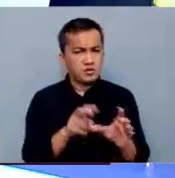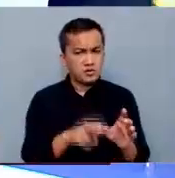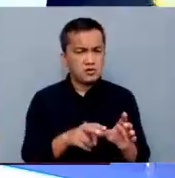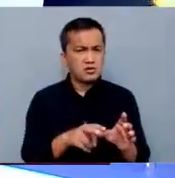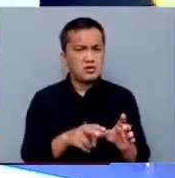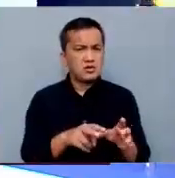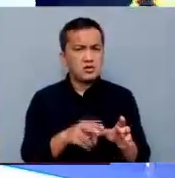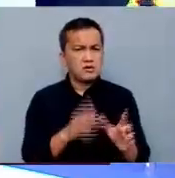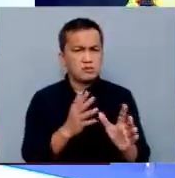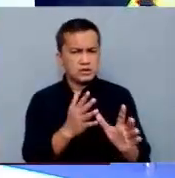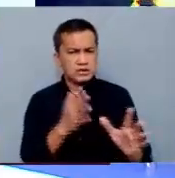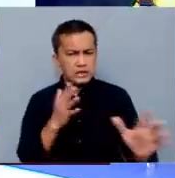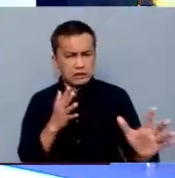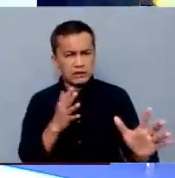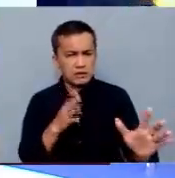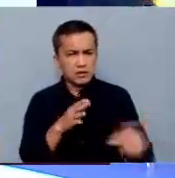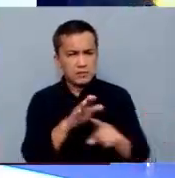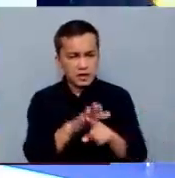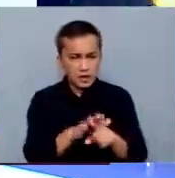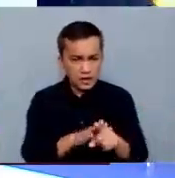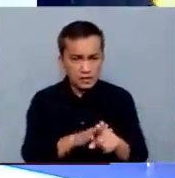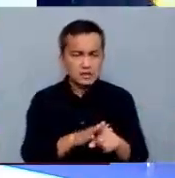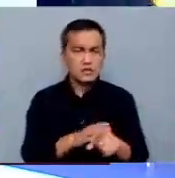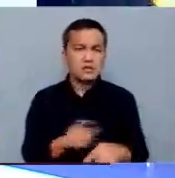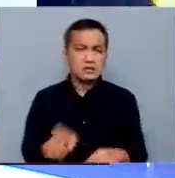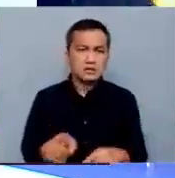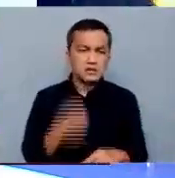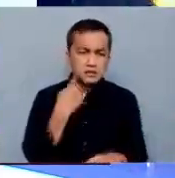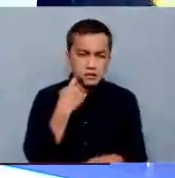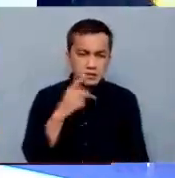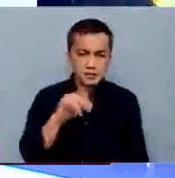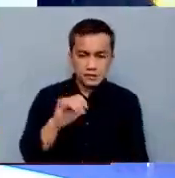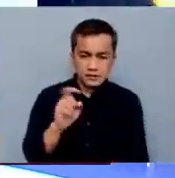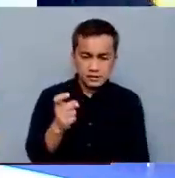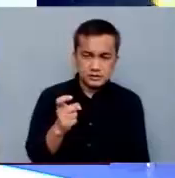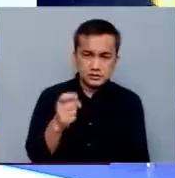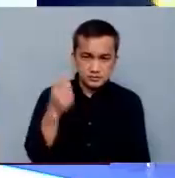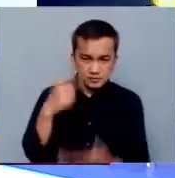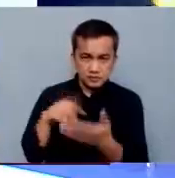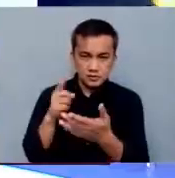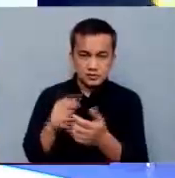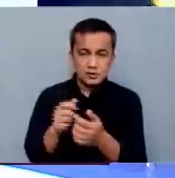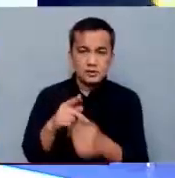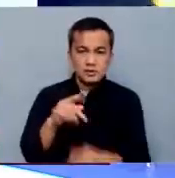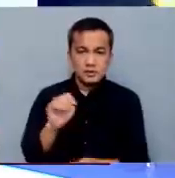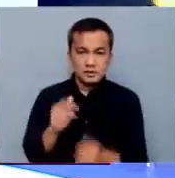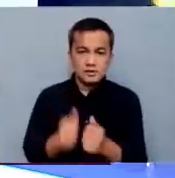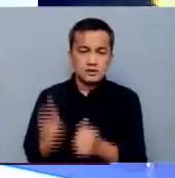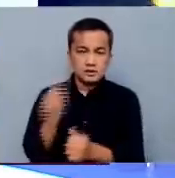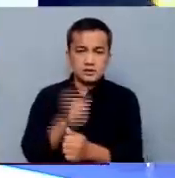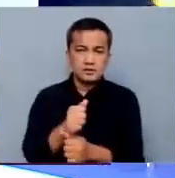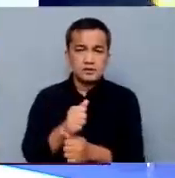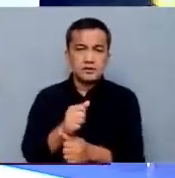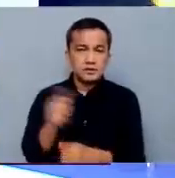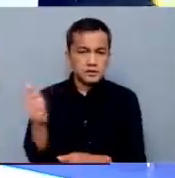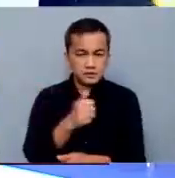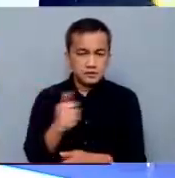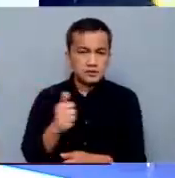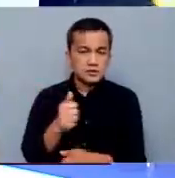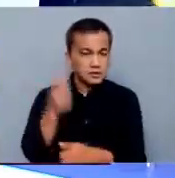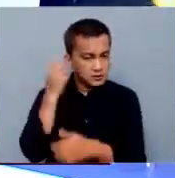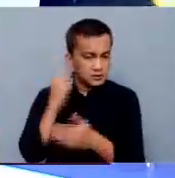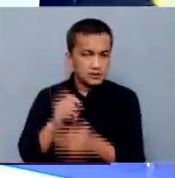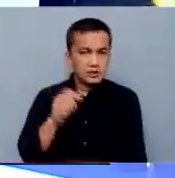mga airport. Nag-inspeksyon naman kanina sa PTEX at NAIA, sina PNP Chief Leonardo Carlos at Transportation Secretary Arthur Tugade,